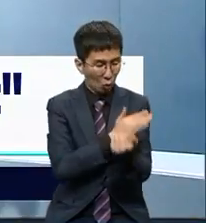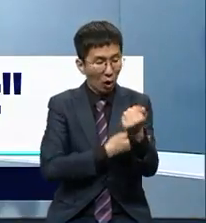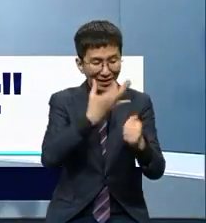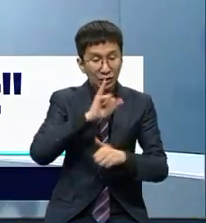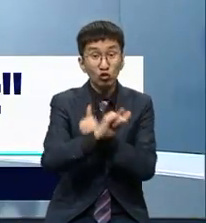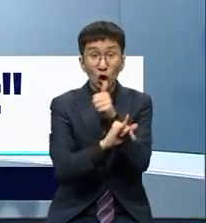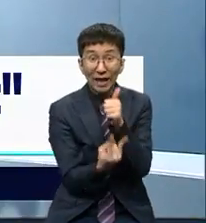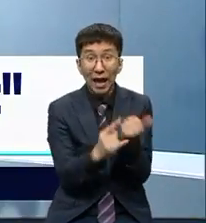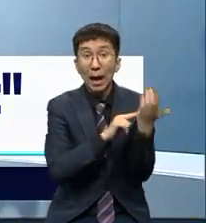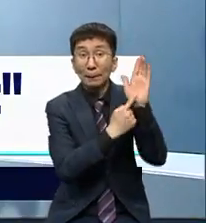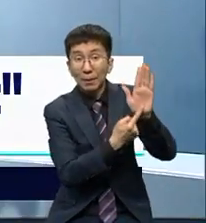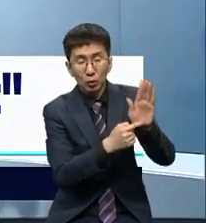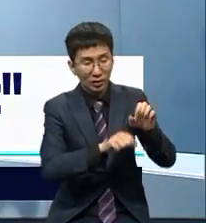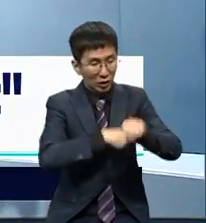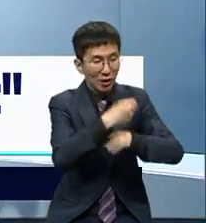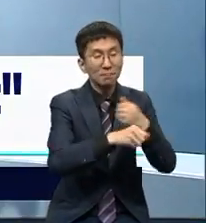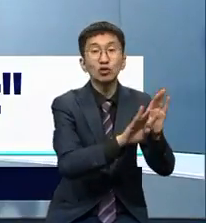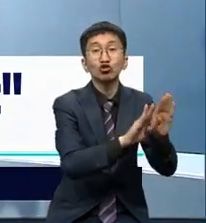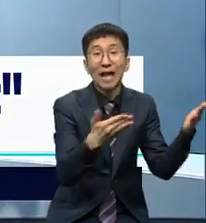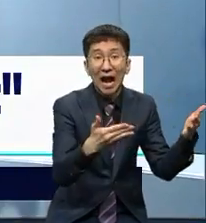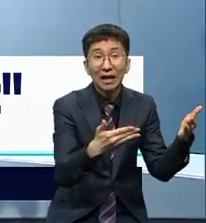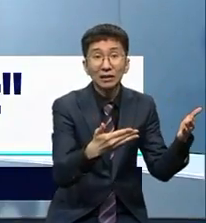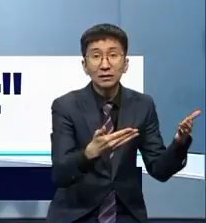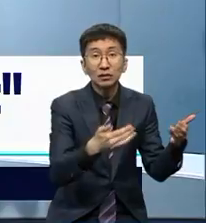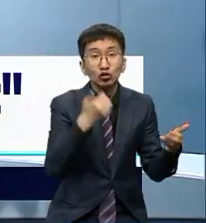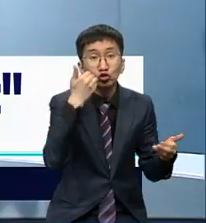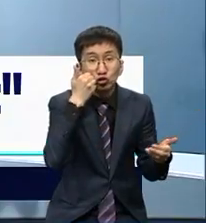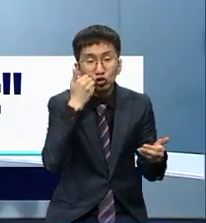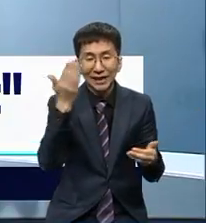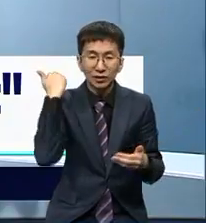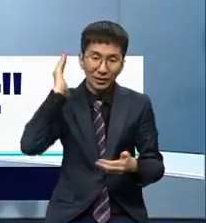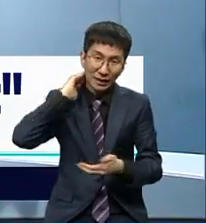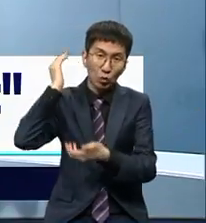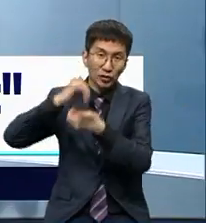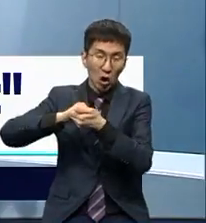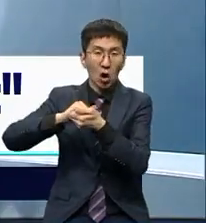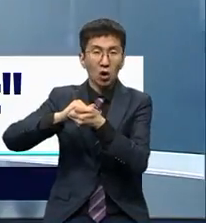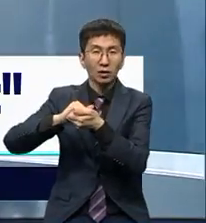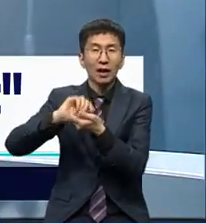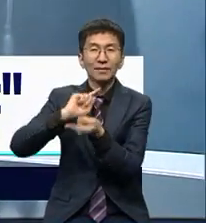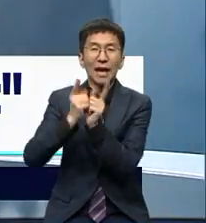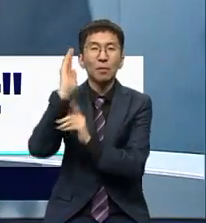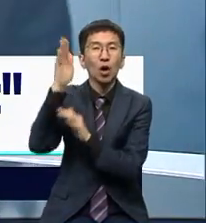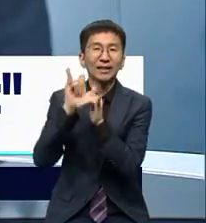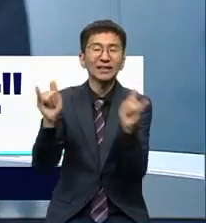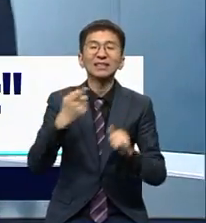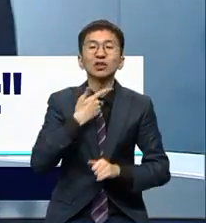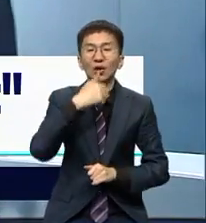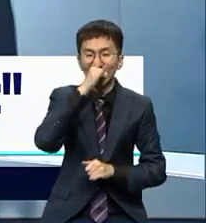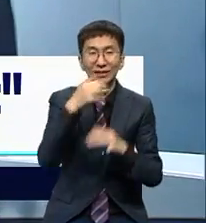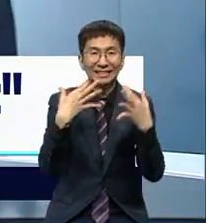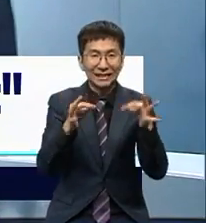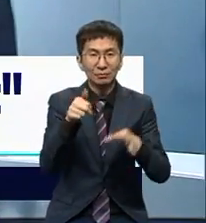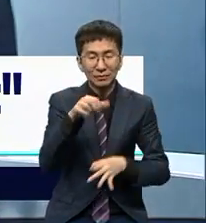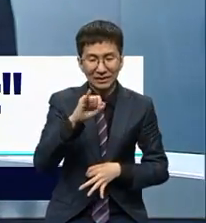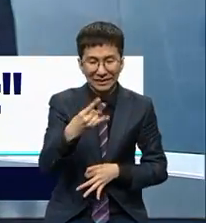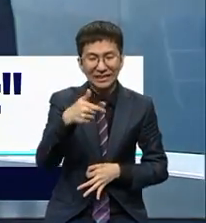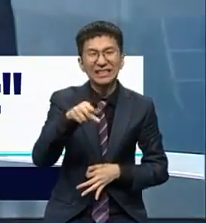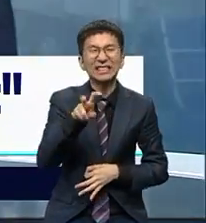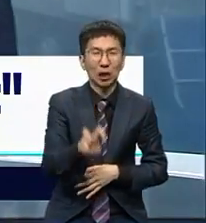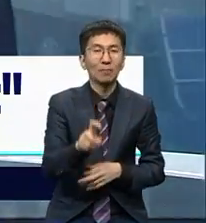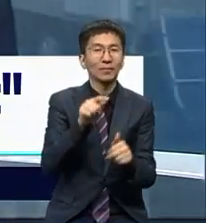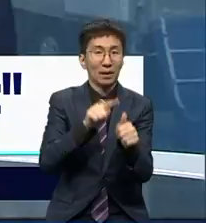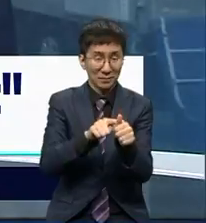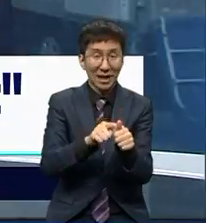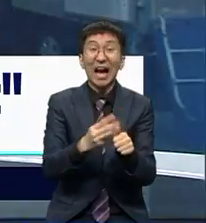국민권익위원회가 밝힌 열린민주당 소속 의원은 청와대 대변인 출신인 김의겸 의원으로 확인됐습니다. 서울